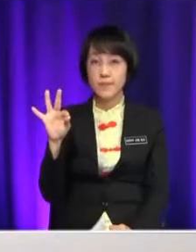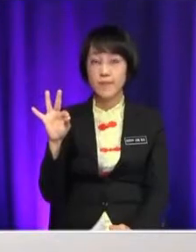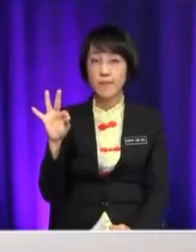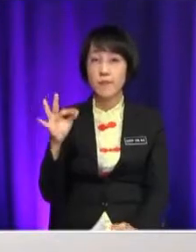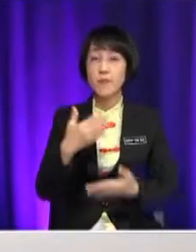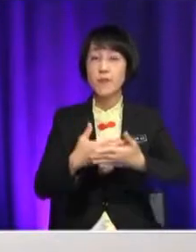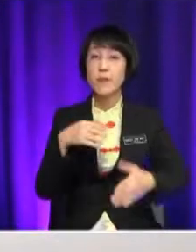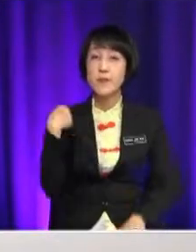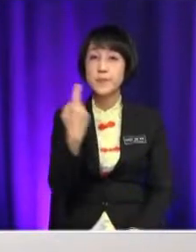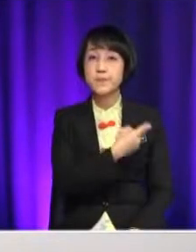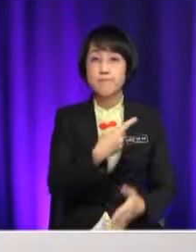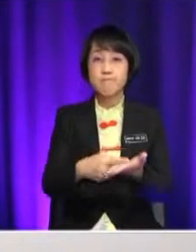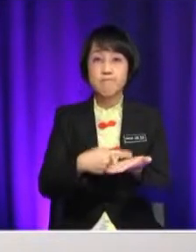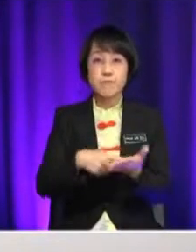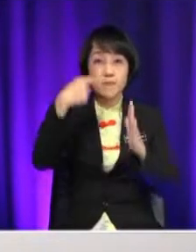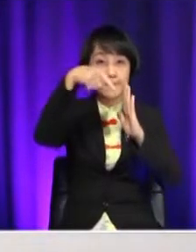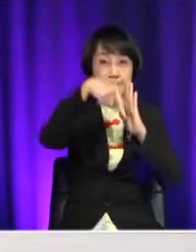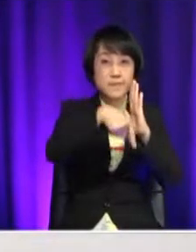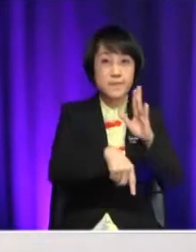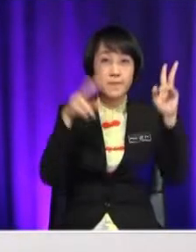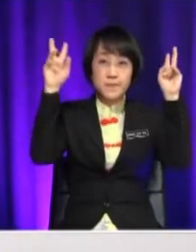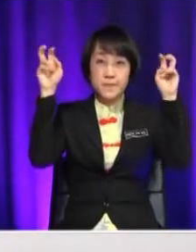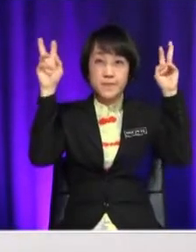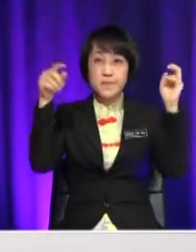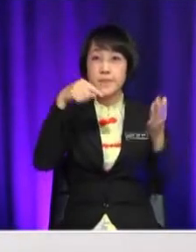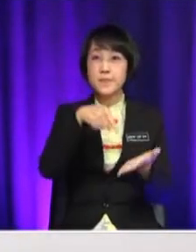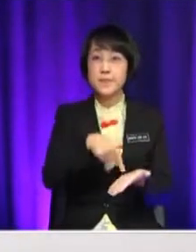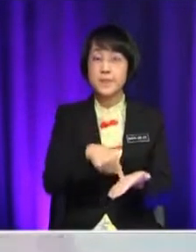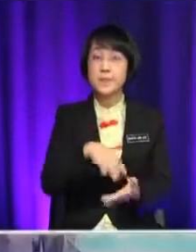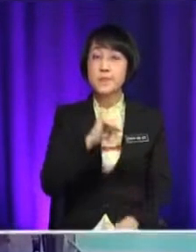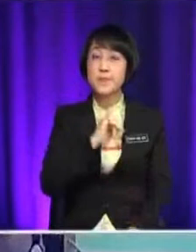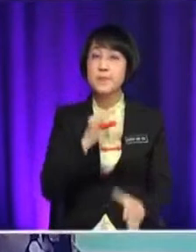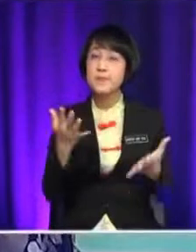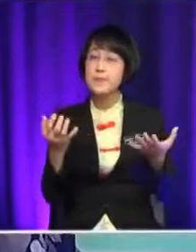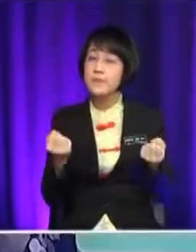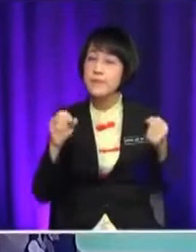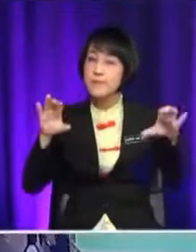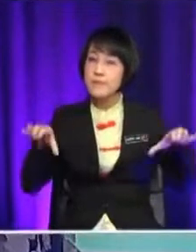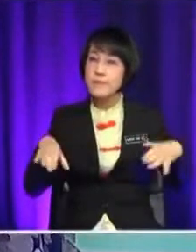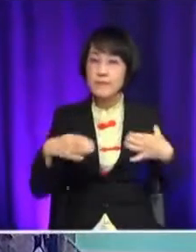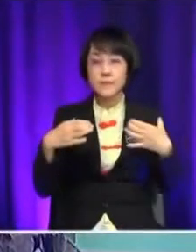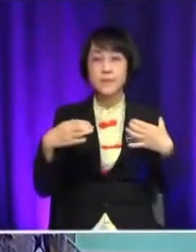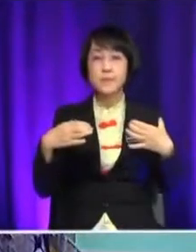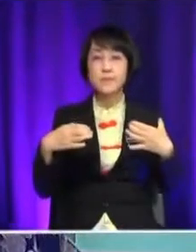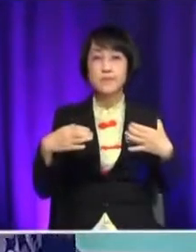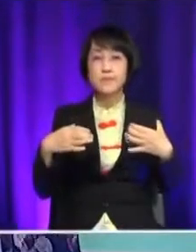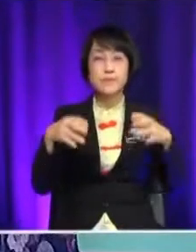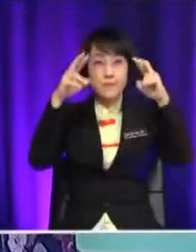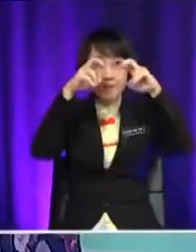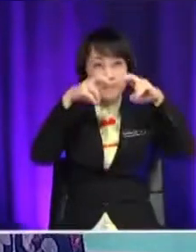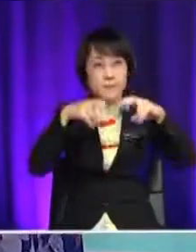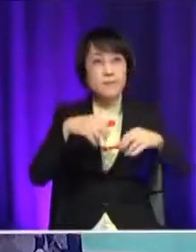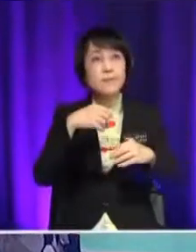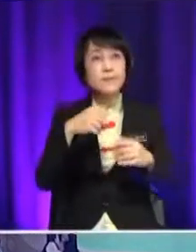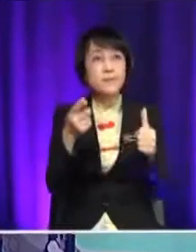kita nak bincangkan dengan lebih mendalam tajuk ni, saya nak buat analisis dahulu. Analisis tentang apa?